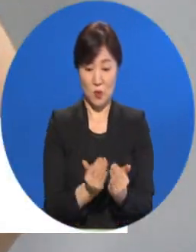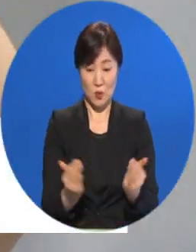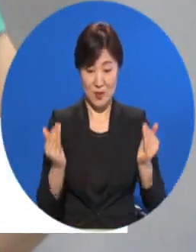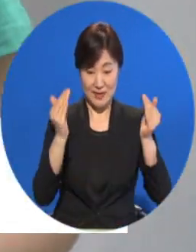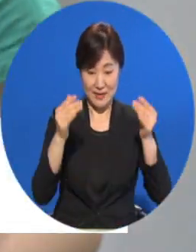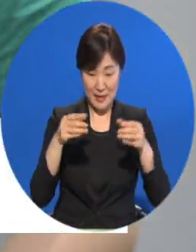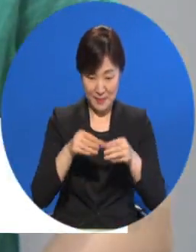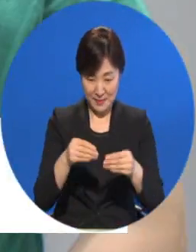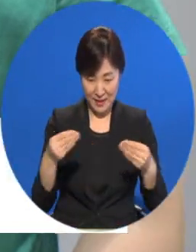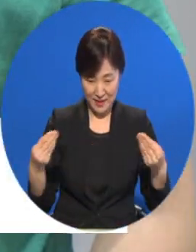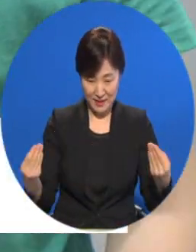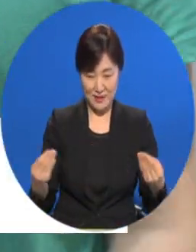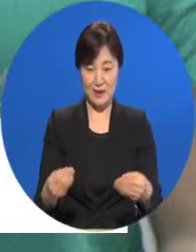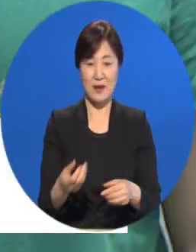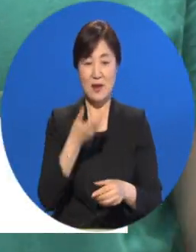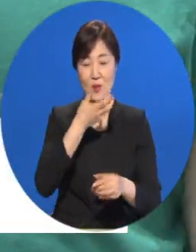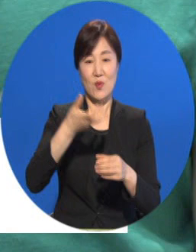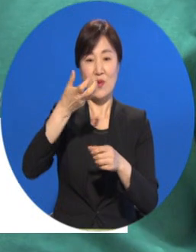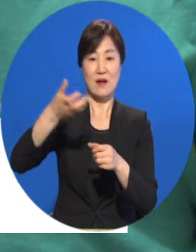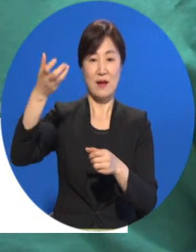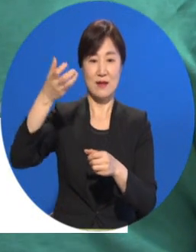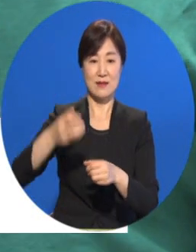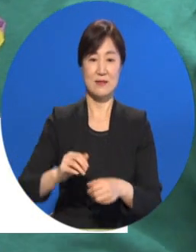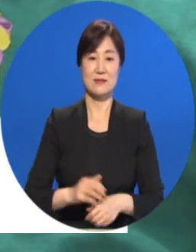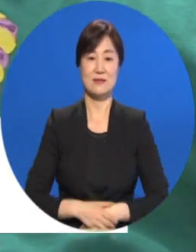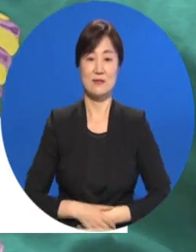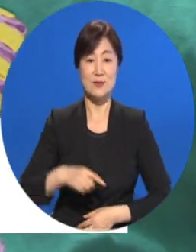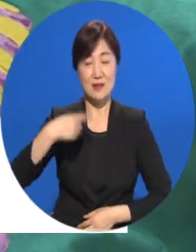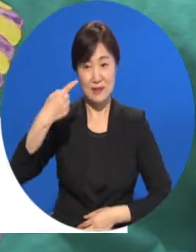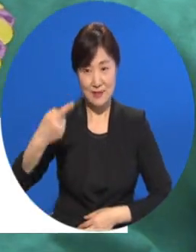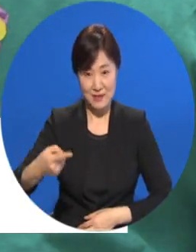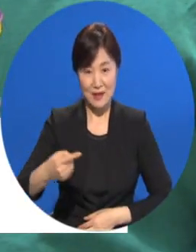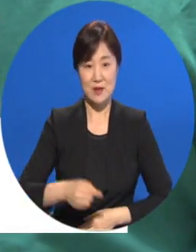막 봉화를 터뜨리고 그다음에 막